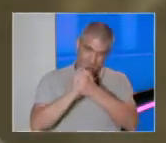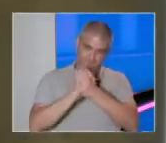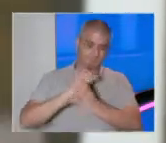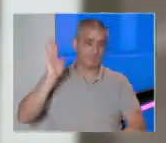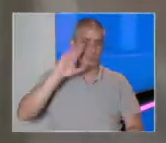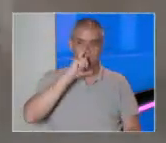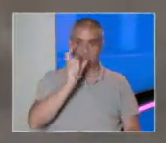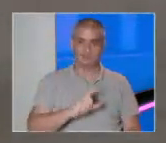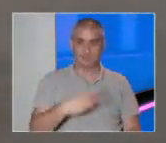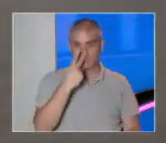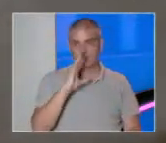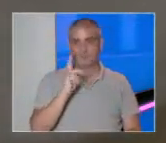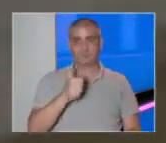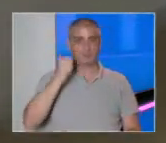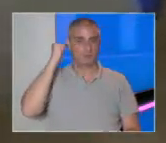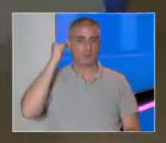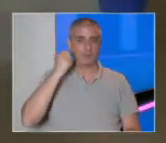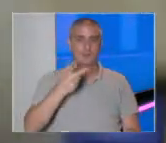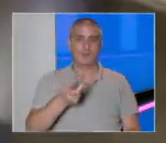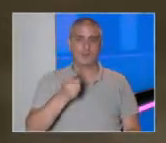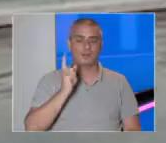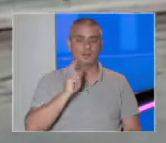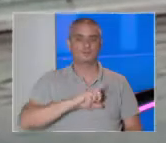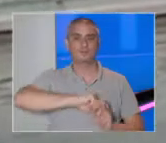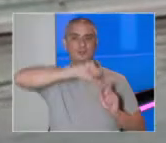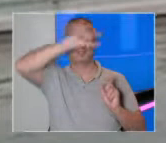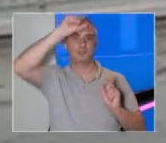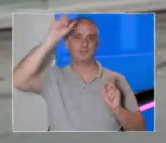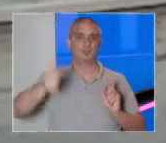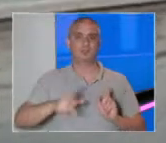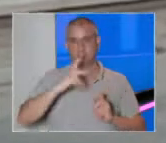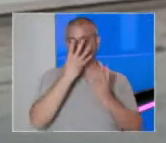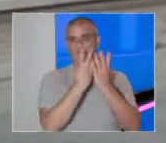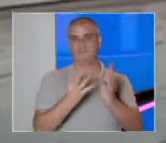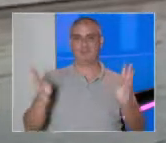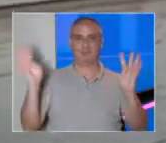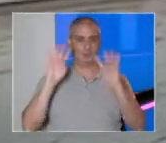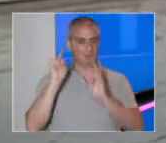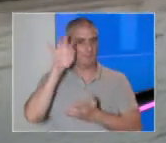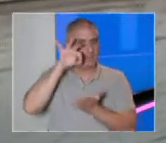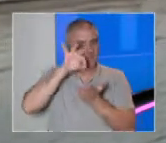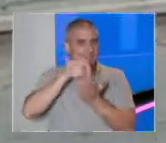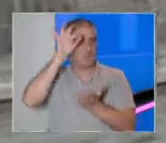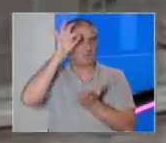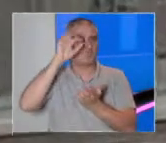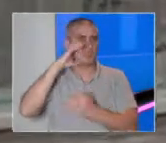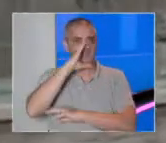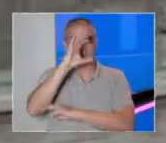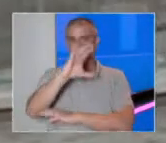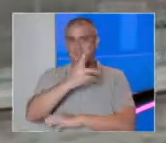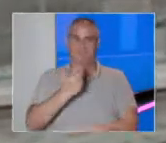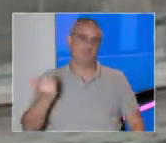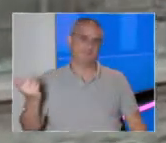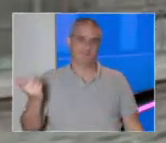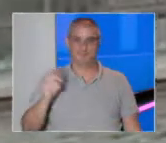בונסרה מאיטליה, תראו מה יש מאחוריי. קשת קונסטנטינוס והקולוסאום. הגעת לנקודת תצפית, מה